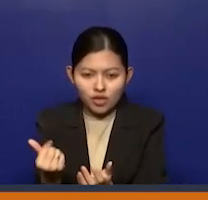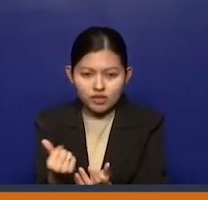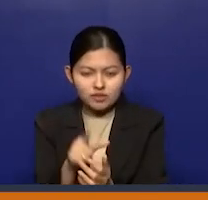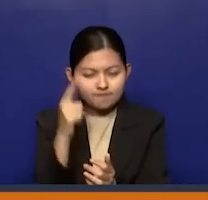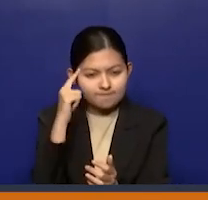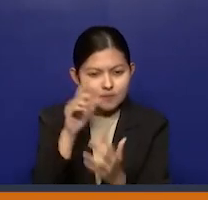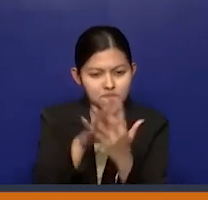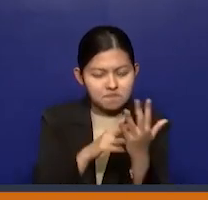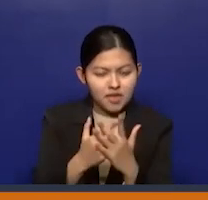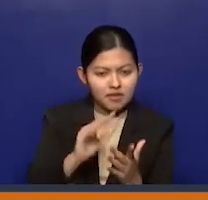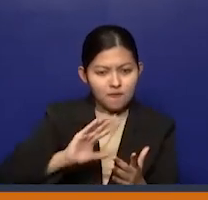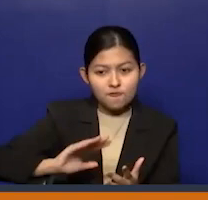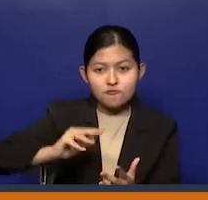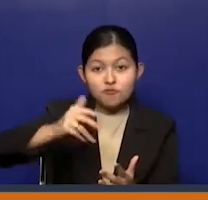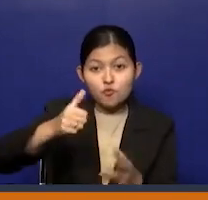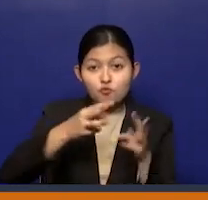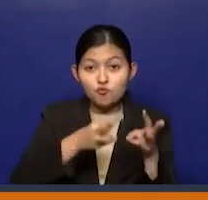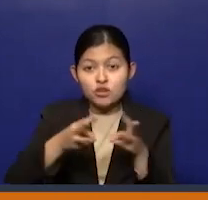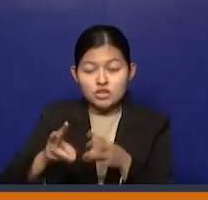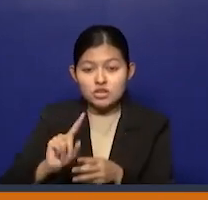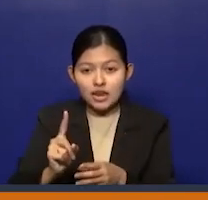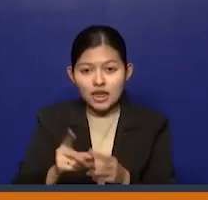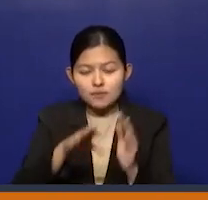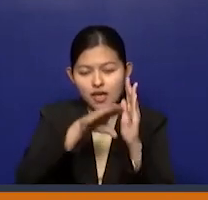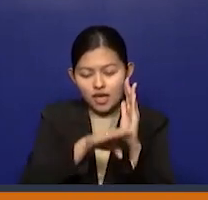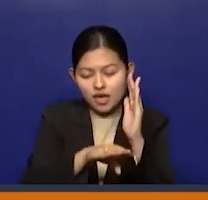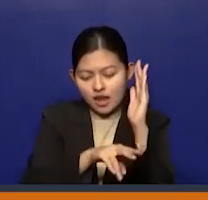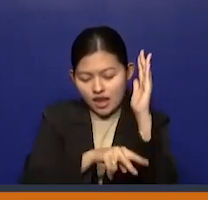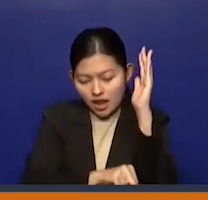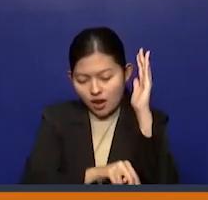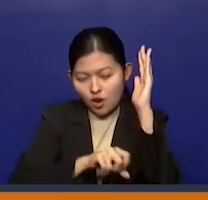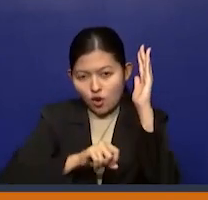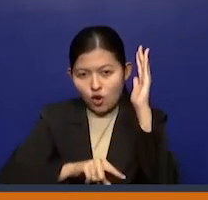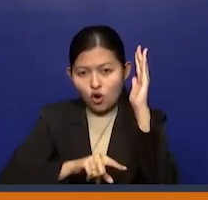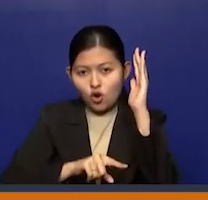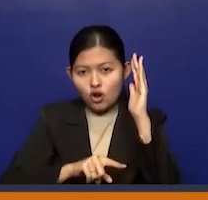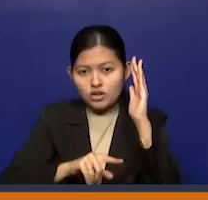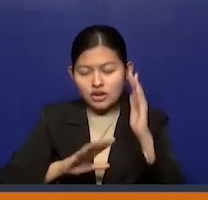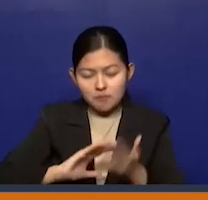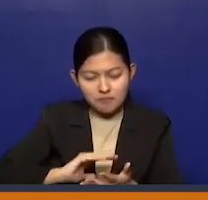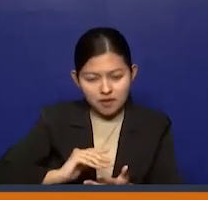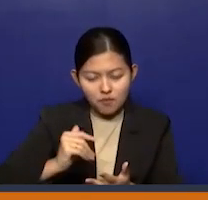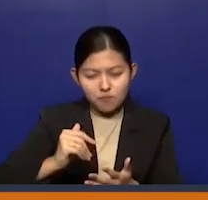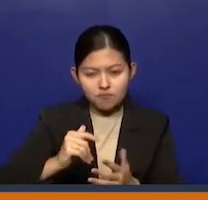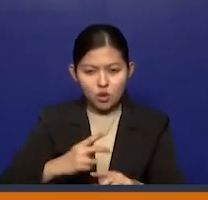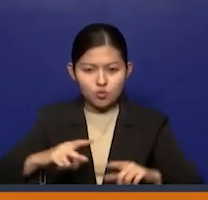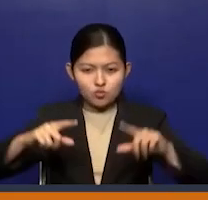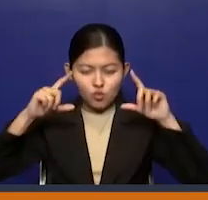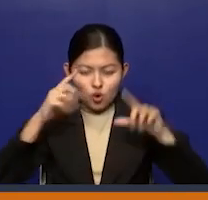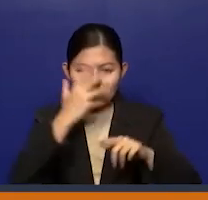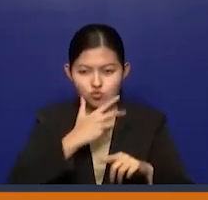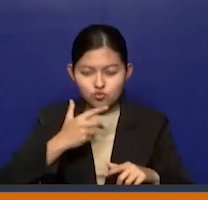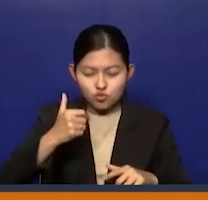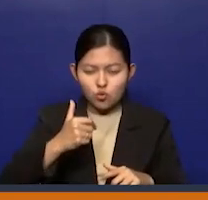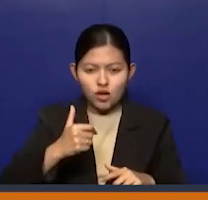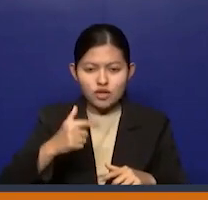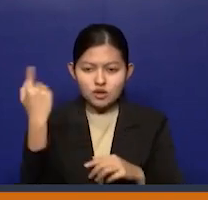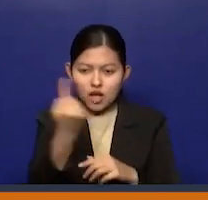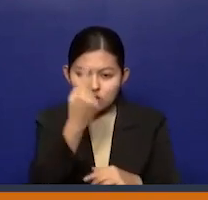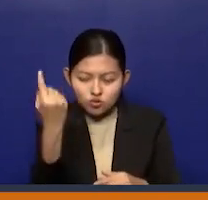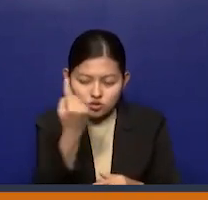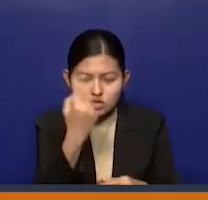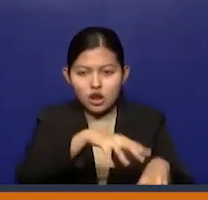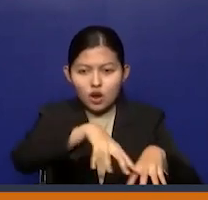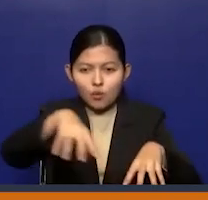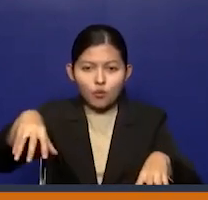อย่างไรนะครับเพื่อให้นครศรีธรรมราชนะครับกลับมาเป็นจังหวัดที่มีความโดดเด่นในเรื่องของการท่องเที่ยวซึ่ง